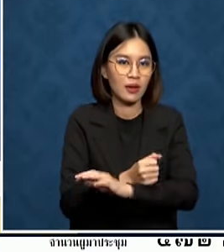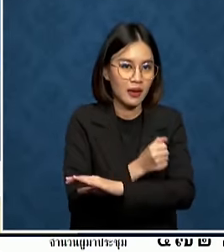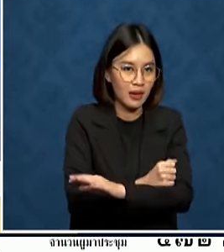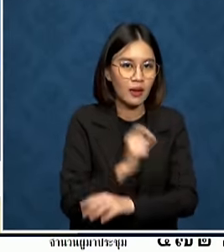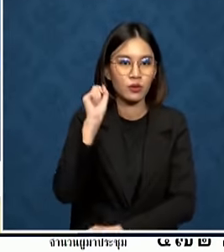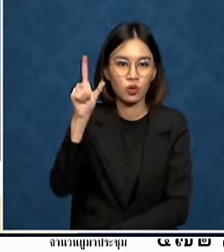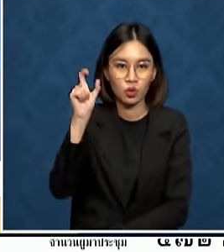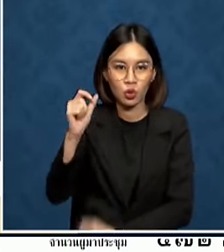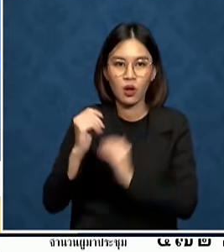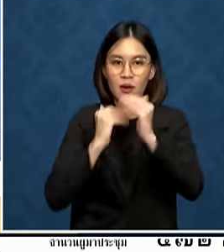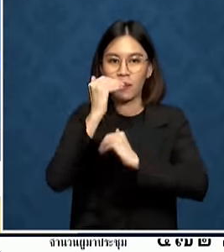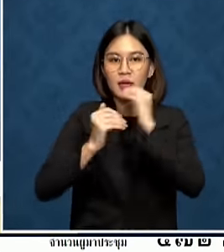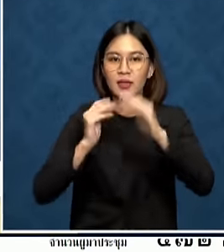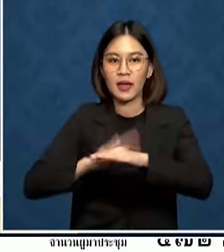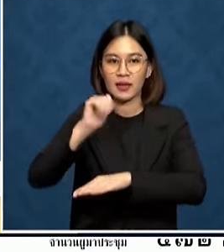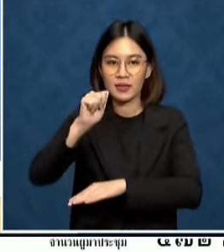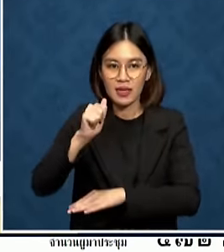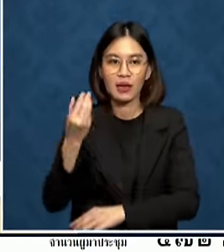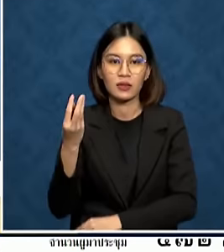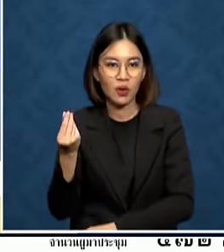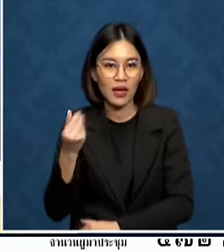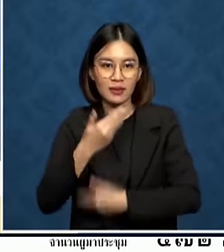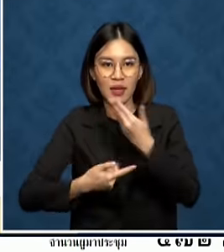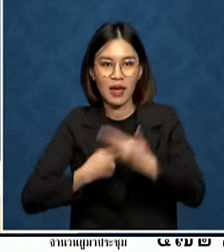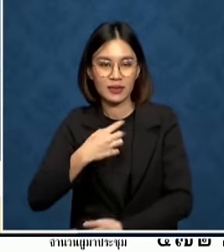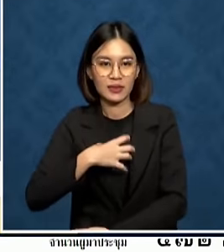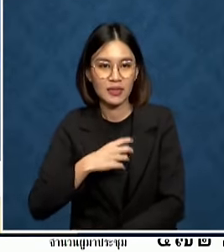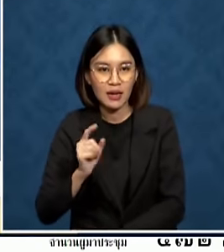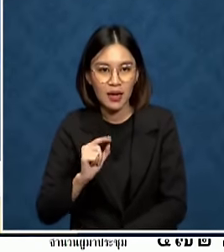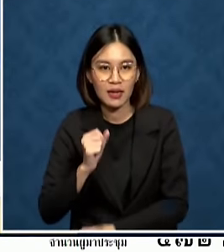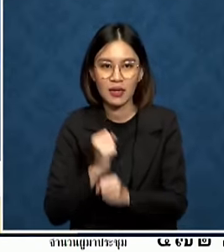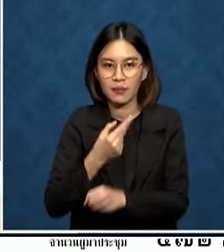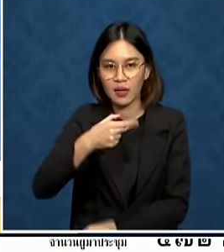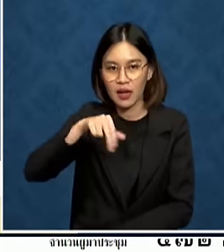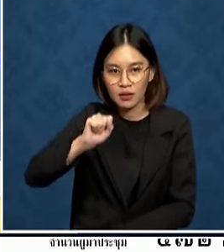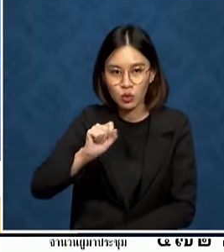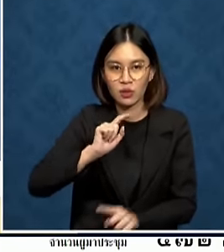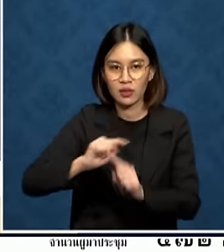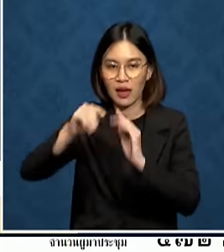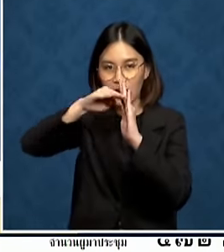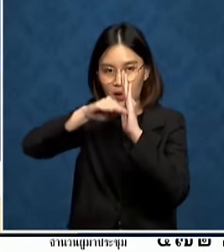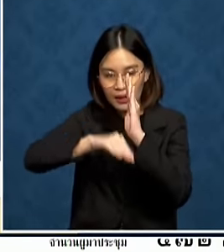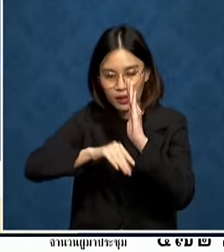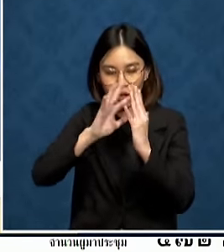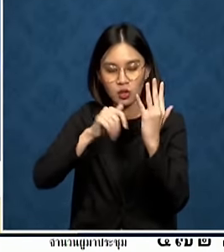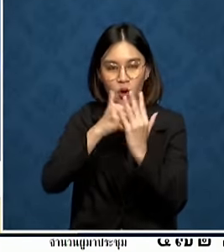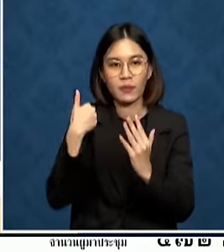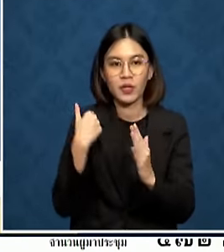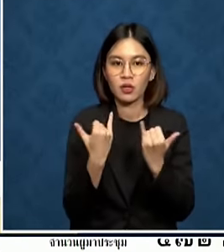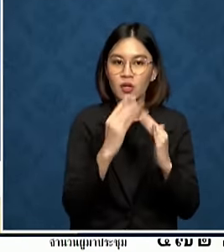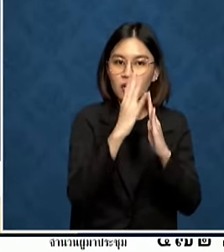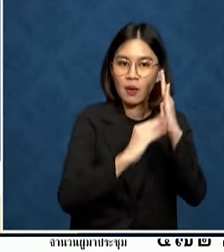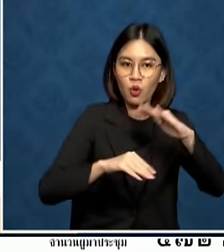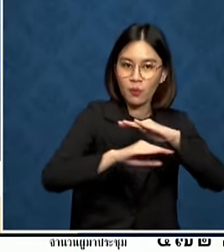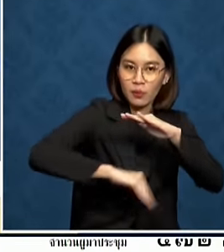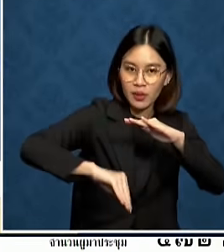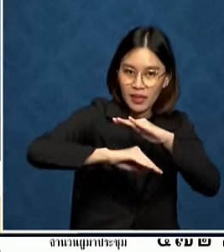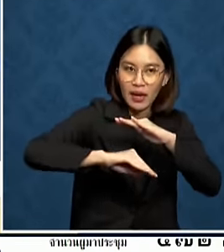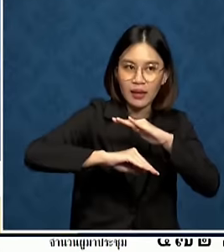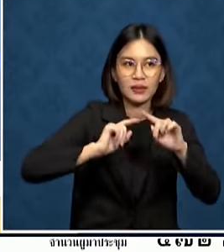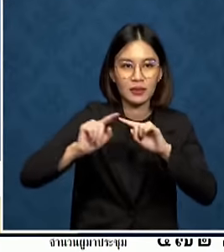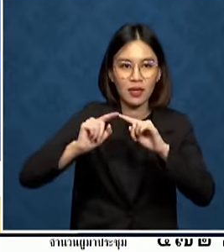ยนต์ครับต้องพัฒนาทักษะใดบ้างจำนวนเท่าไหร่ตลาดต้องการอะไรทำหลักสูตรให้มี RO Mapจากปัจจุบันที่อบรมได้เฉพาะพื้นฐานหรือกล่องสี